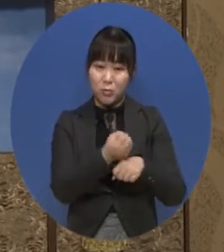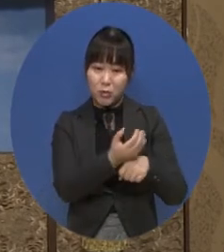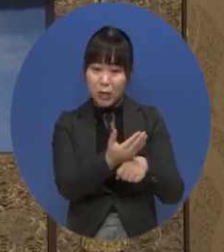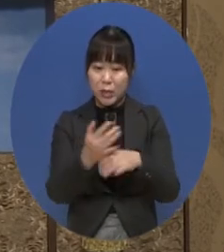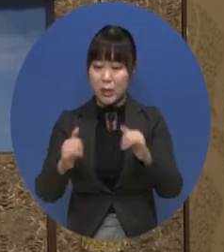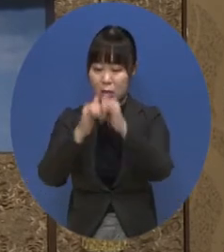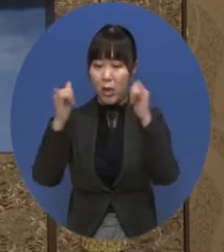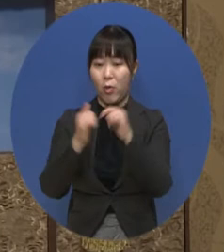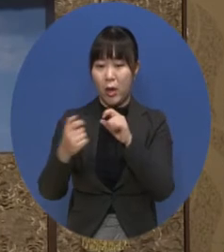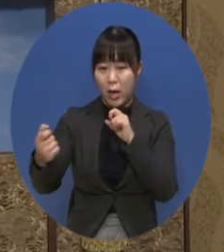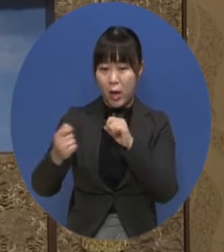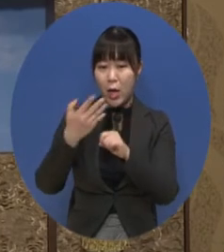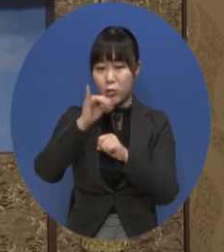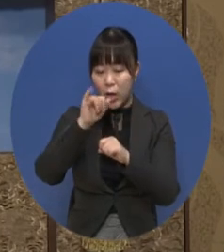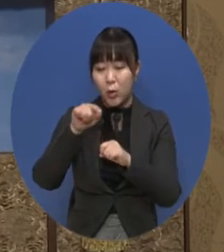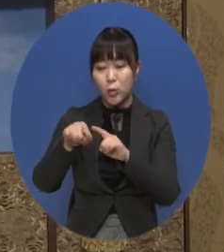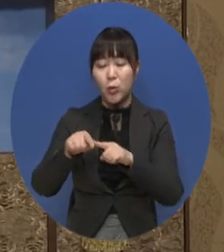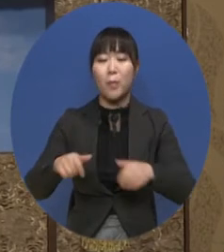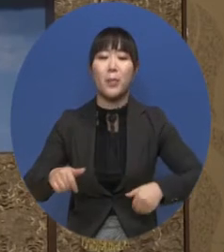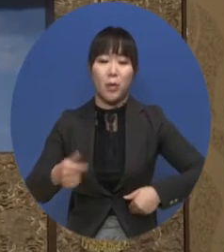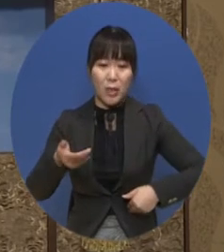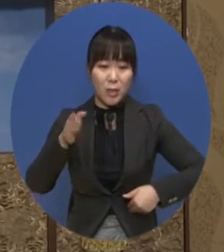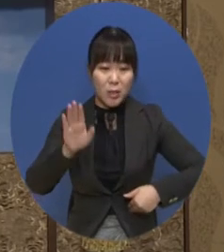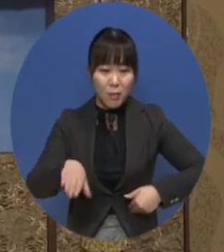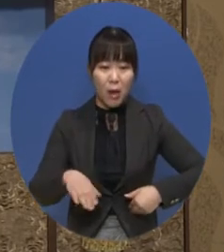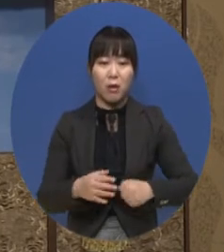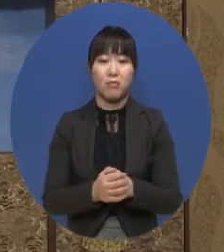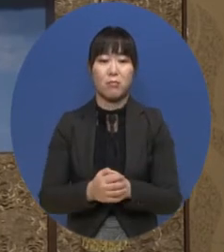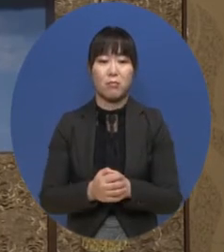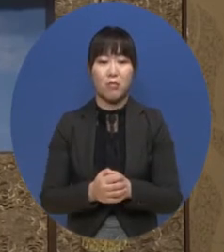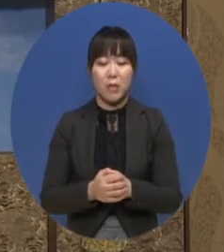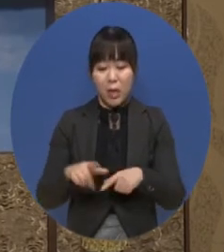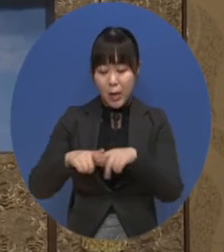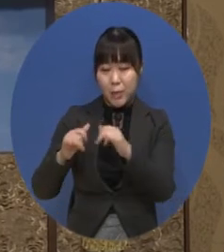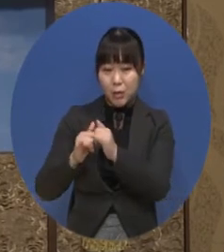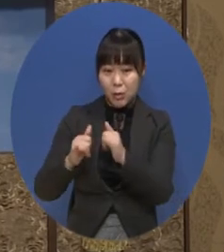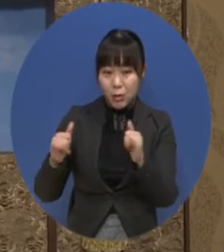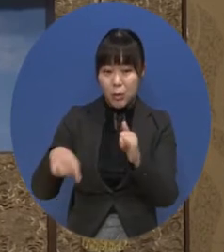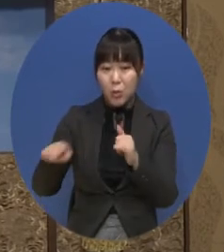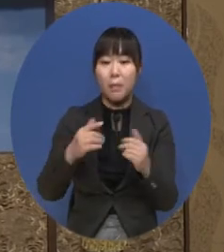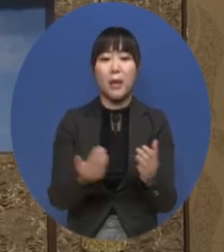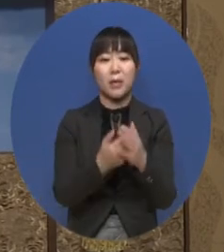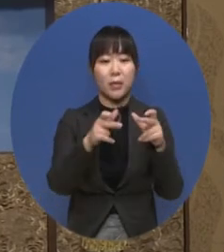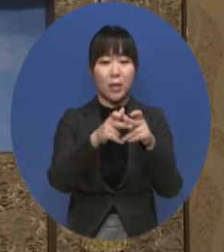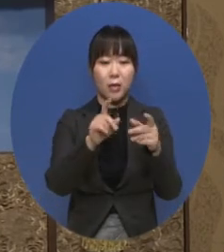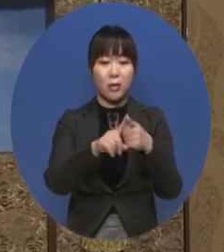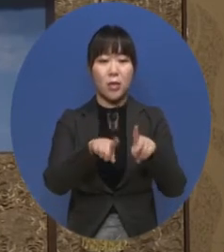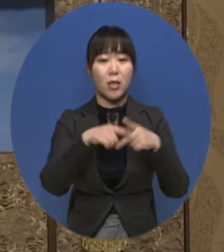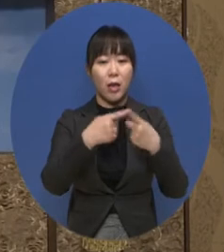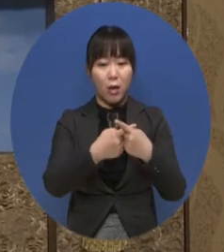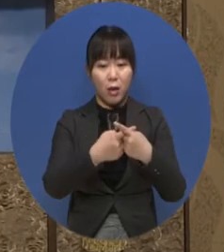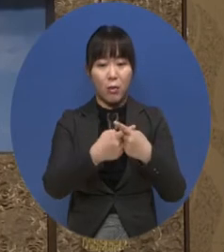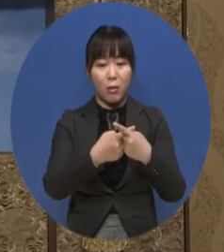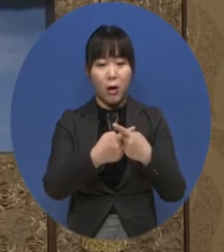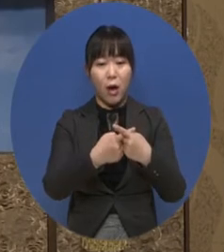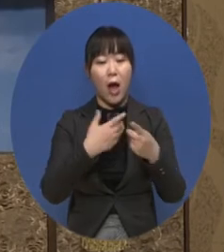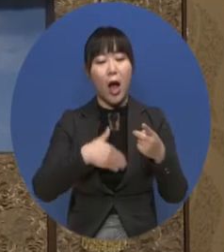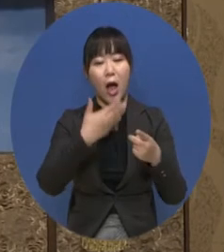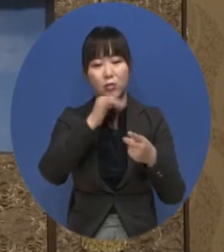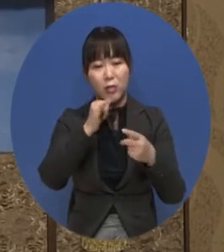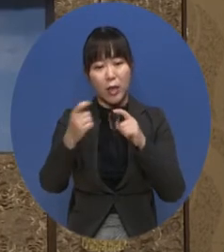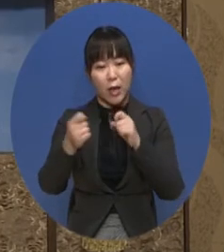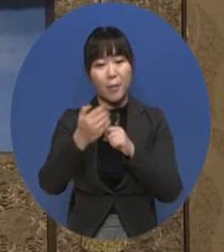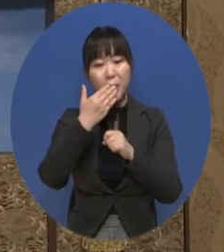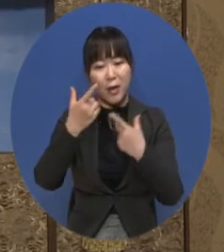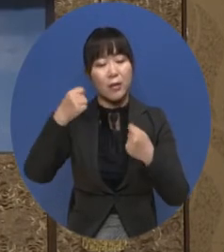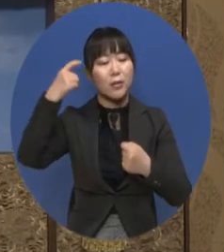사회와 가까워질 수 있도록 하는 것도 필요하지만 비장애인들도 발달장애인을 이해하고 알아야지 가까워질 수 있다라는 생각으로 이걸 이제